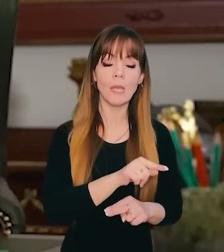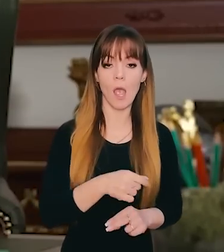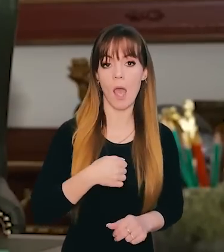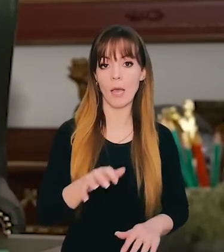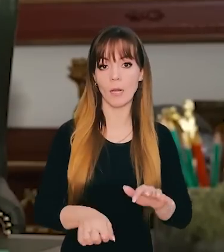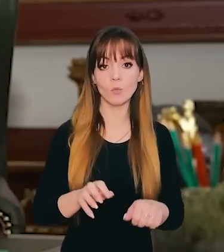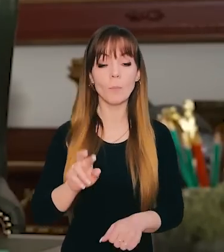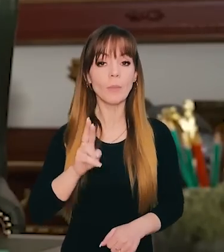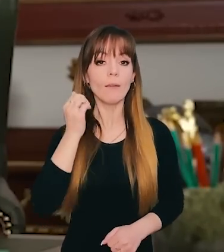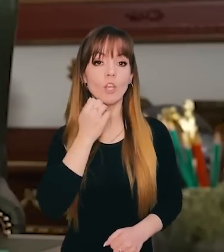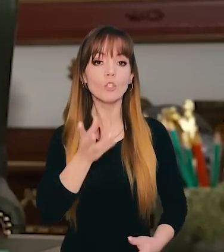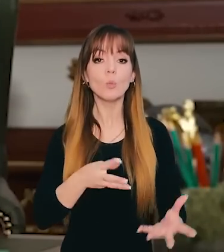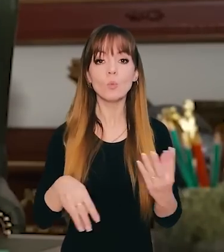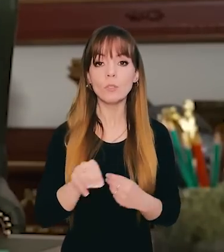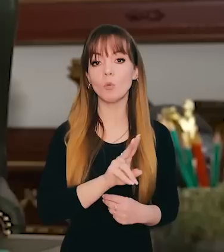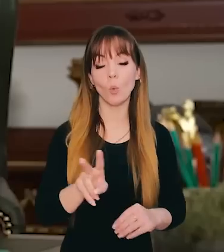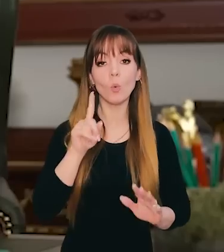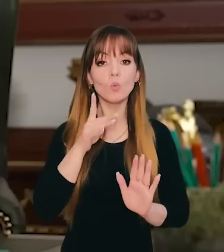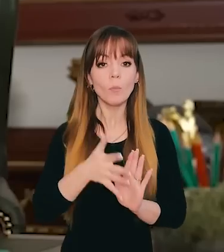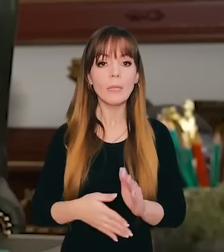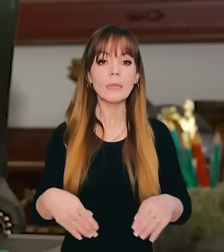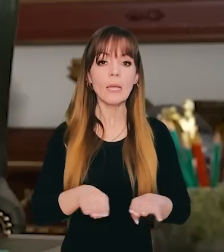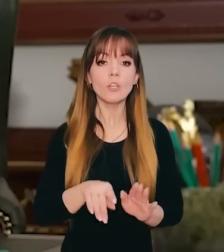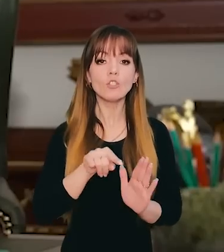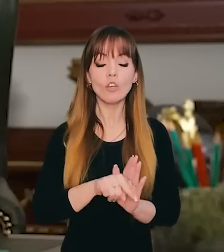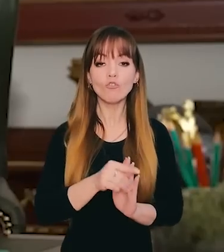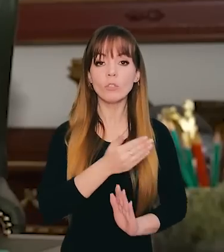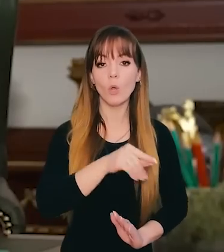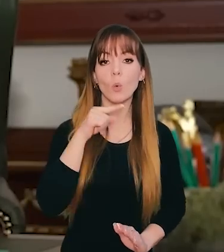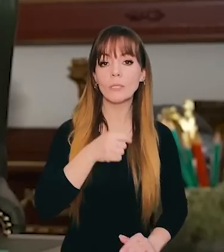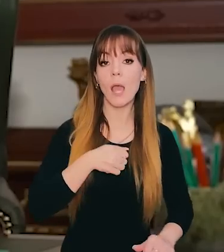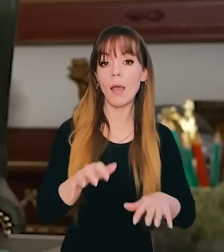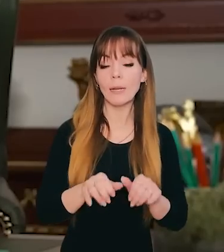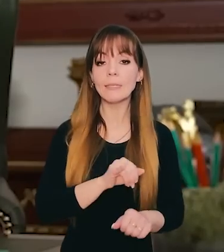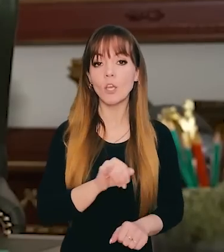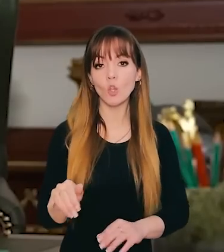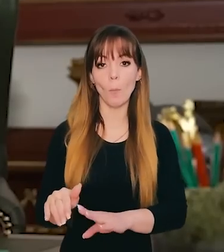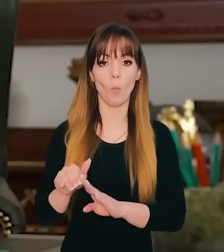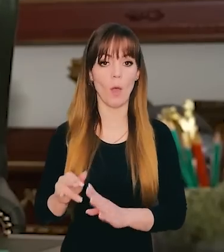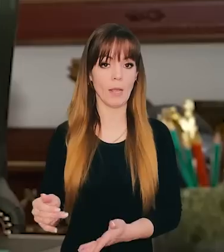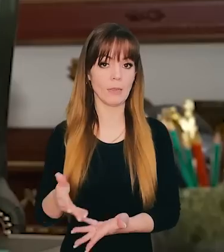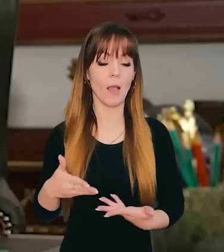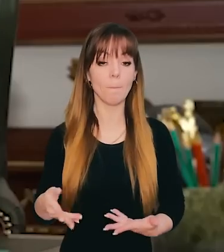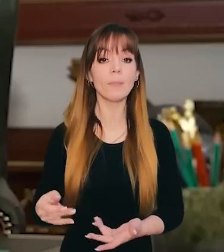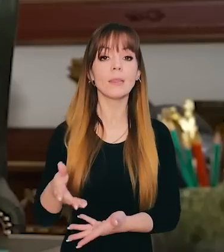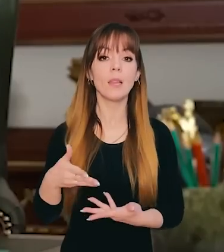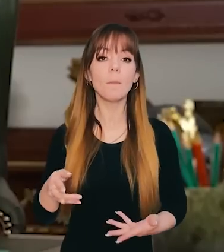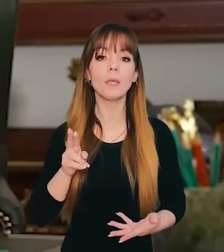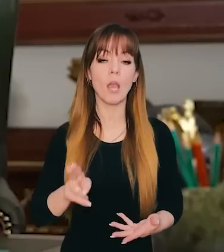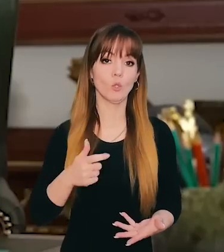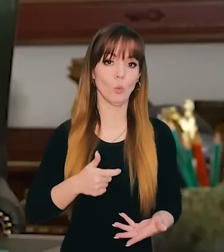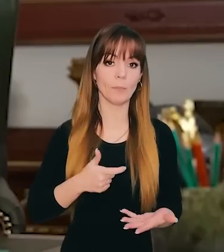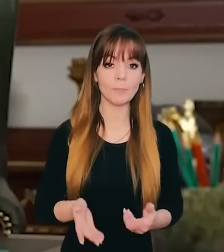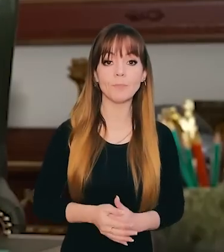цей агресор і Я вдячний усім хто розуміє таке значення російської агресії і допомагає нам нам